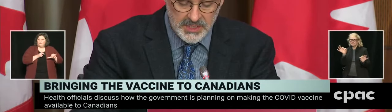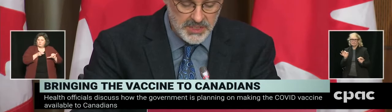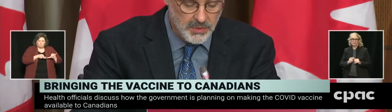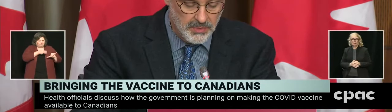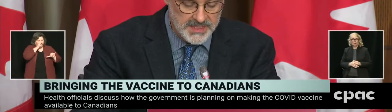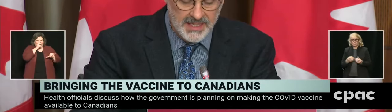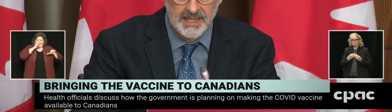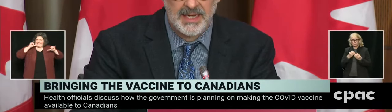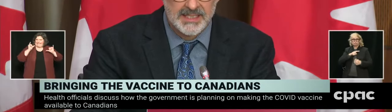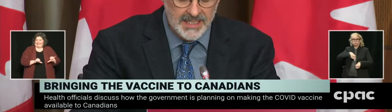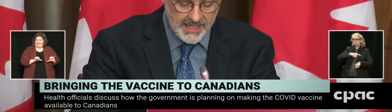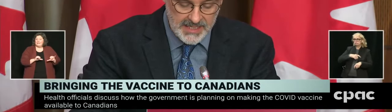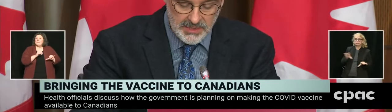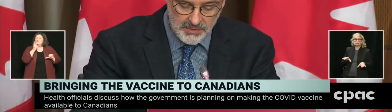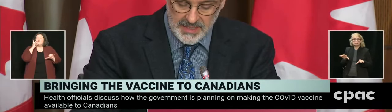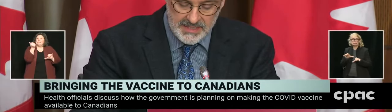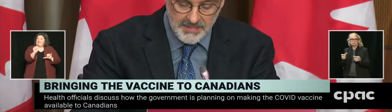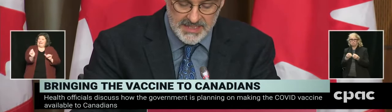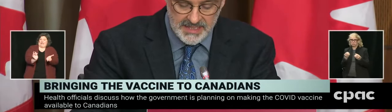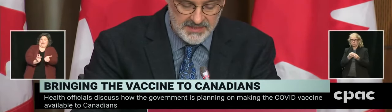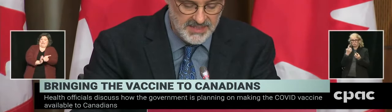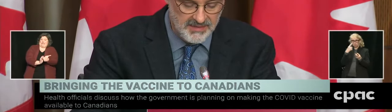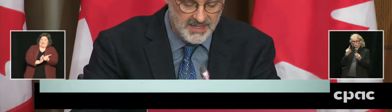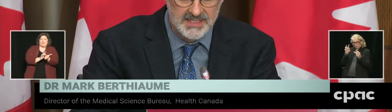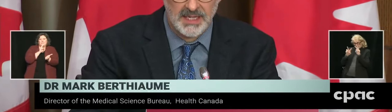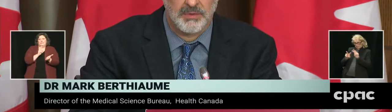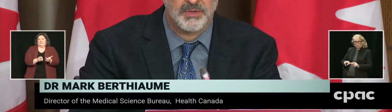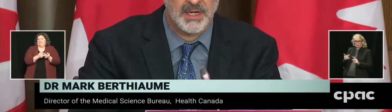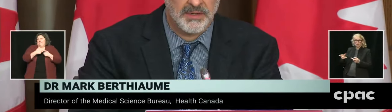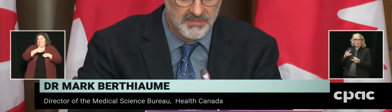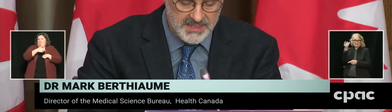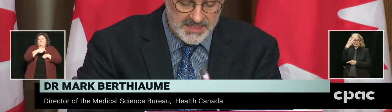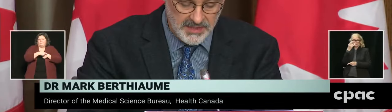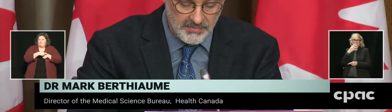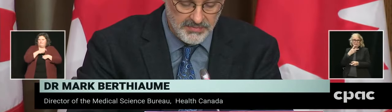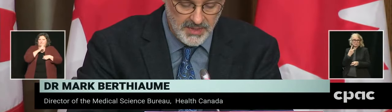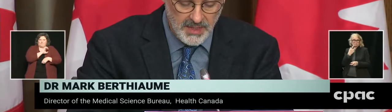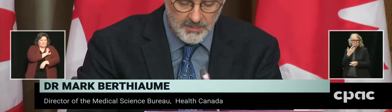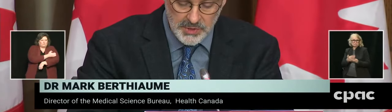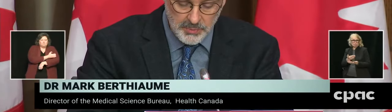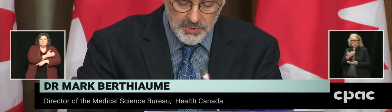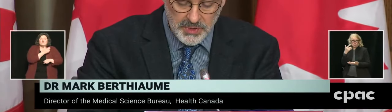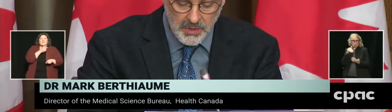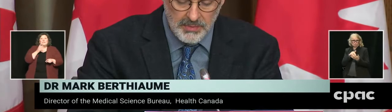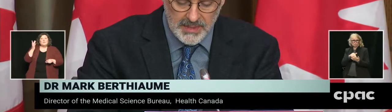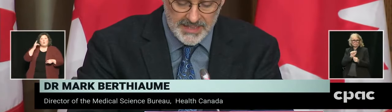et d'énergie sont consacrés à l'accélération de l'examen scientifique des vaccins contre la COVID-19,